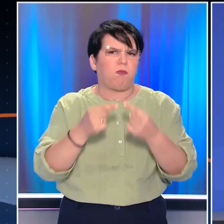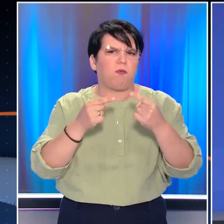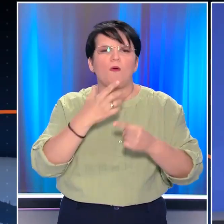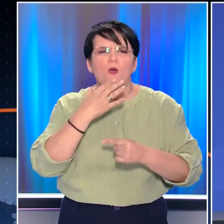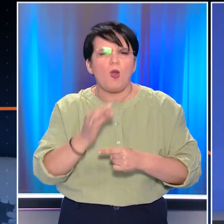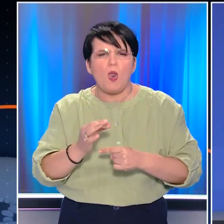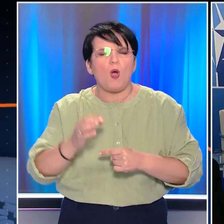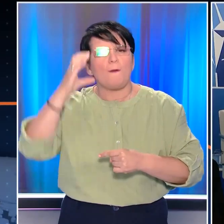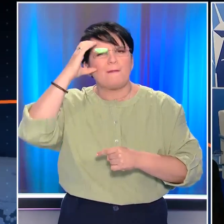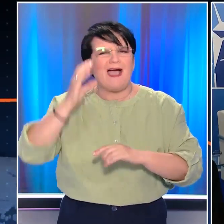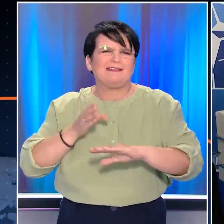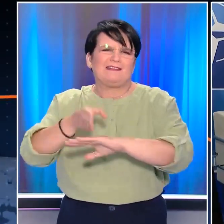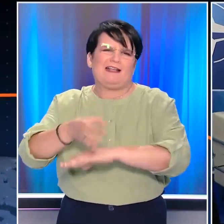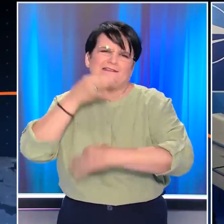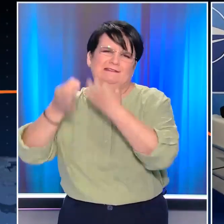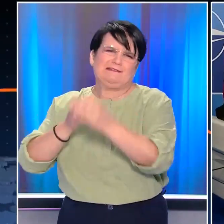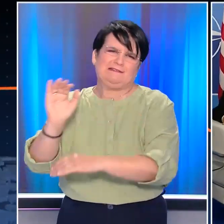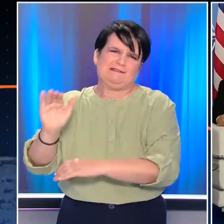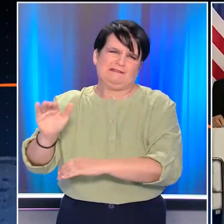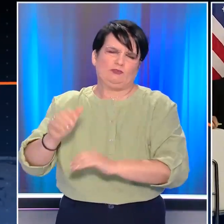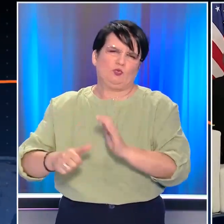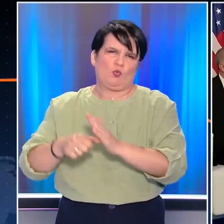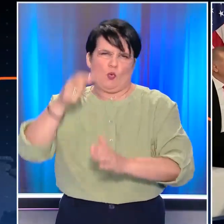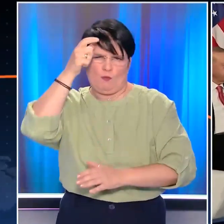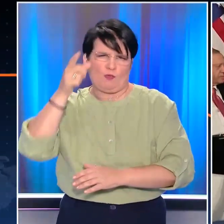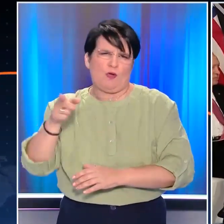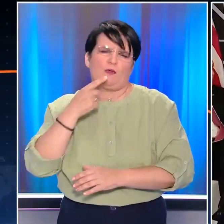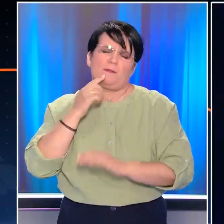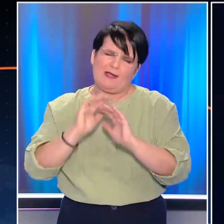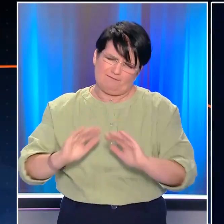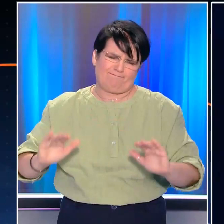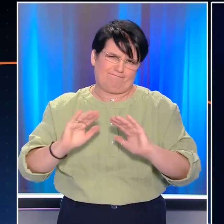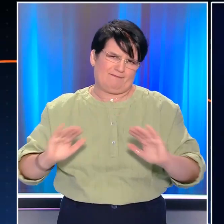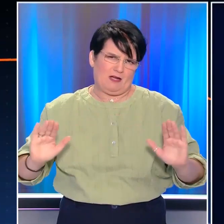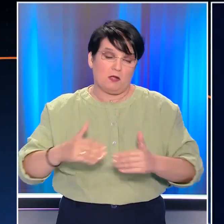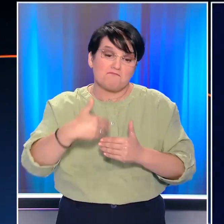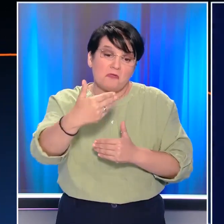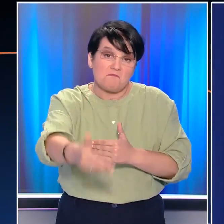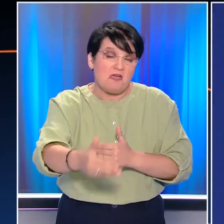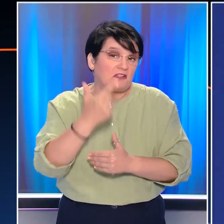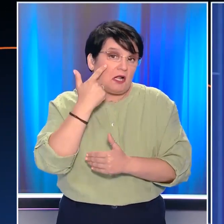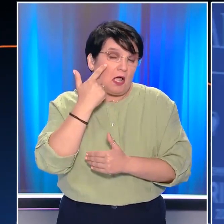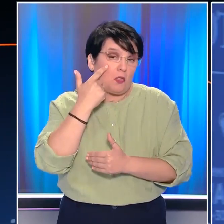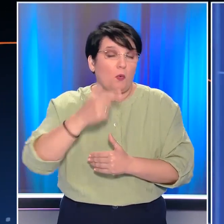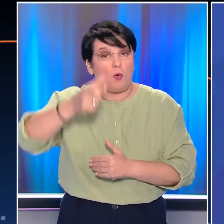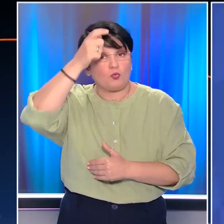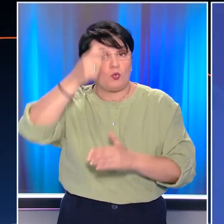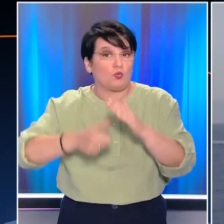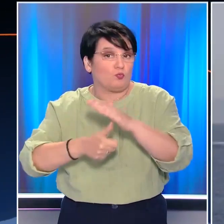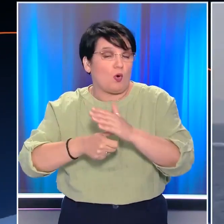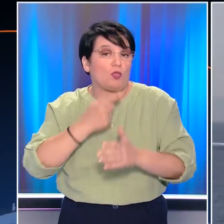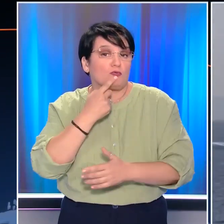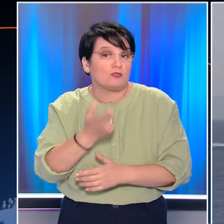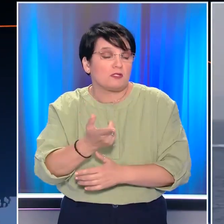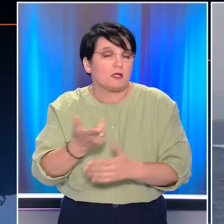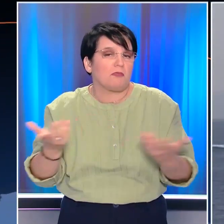την παρέμβαση Biden, ο οποίος ζήτησε ήρεμα νερά στο Αιγαίο, είναι το μεγάλο ερώτημα για το αμέσως επόμενο διάστημα, με τον Τούρκο πρόεδρο πάντως